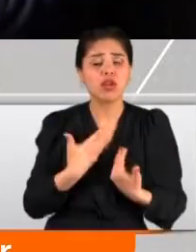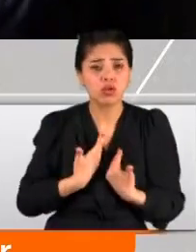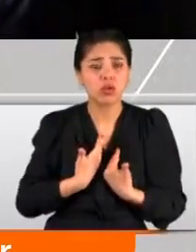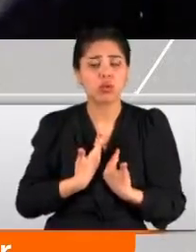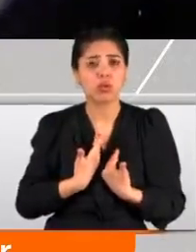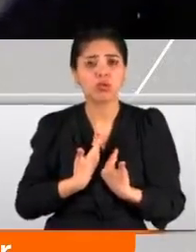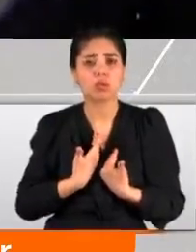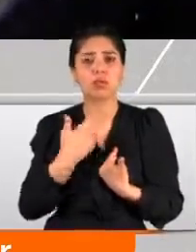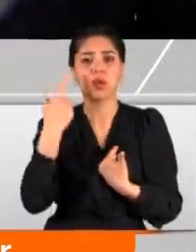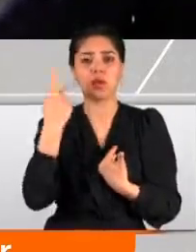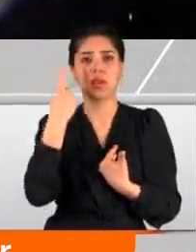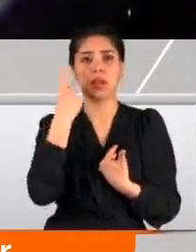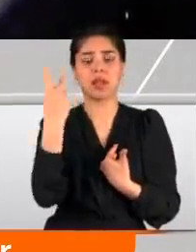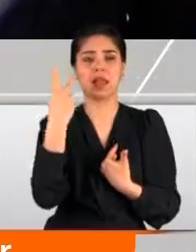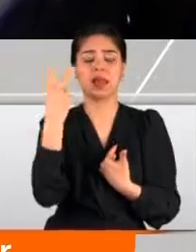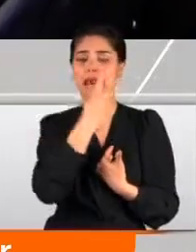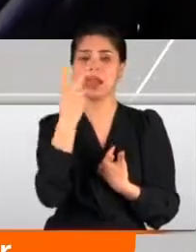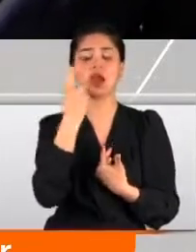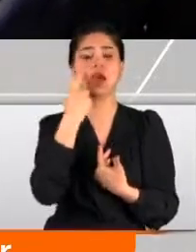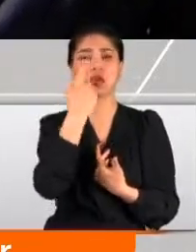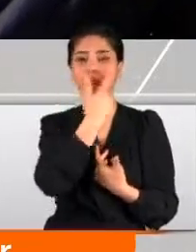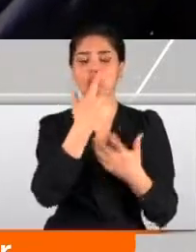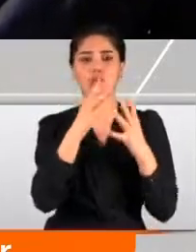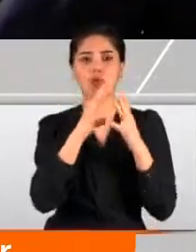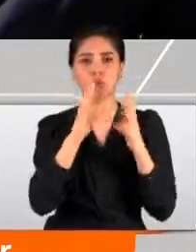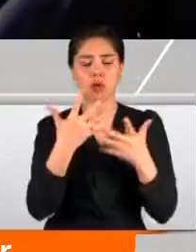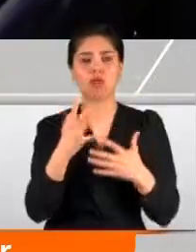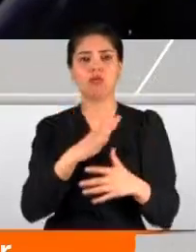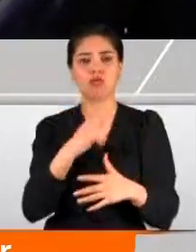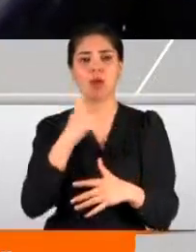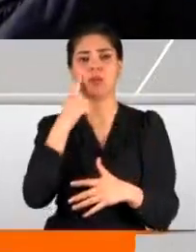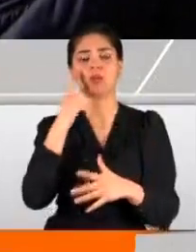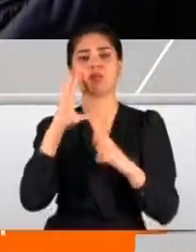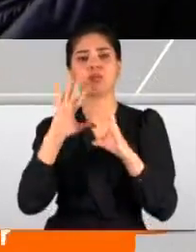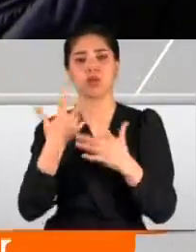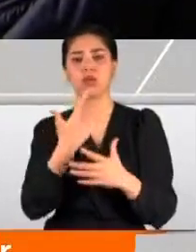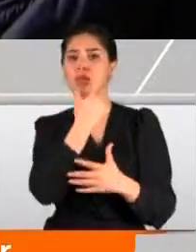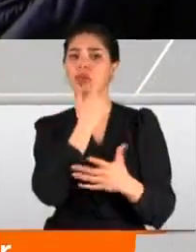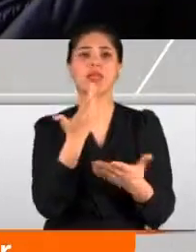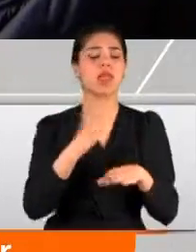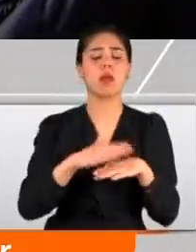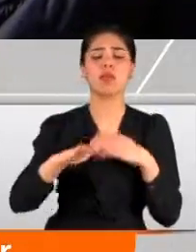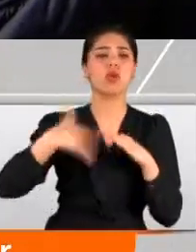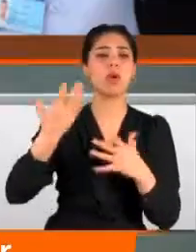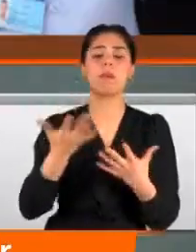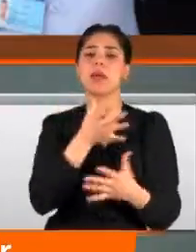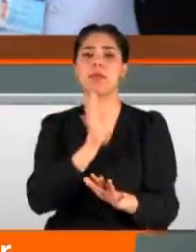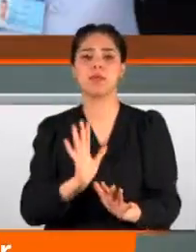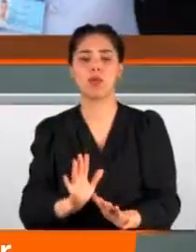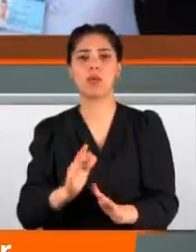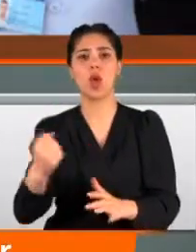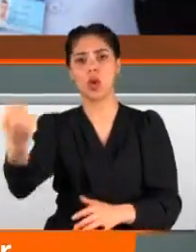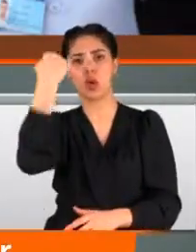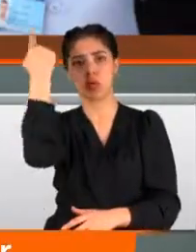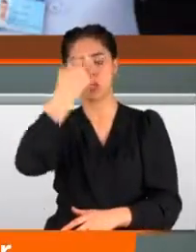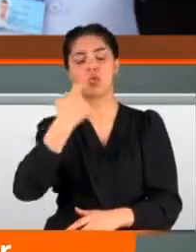ben. Zaten iki gözüm nakilliydi. Bir tanesini kaybettim, diğeri de zaten sıkıntılı. Ne yapacağım bundan sonrasını bilmiyorum işte. Yediği